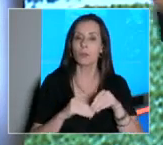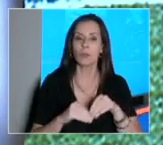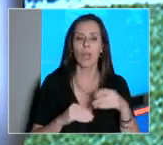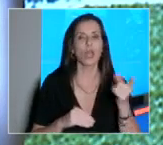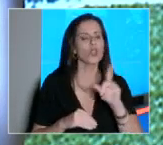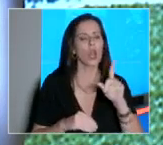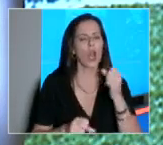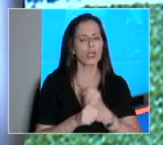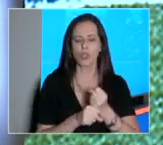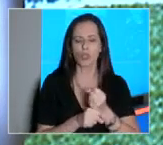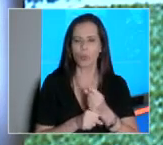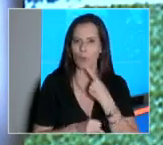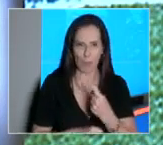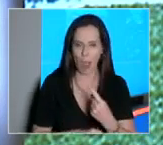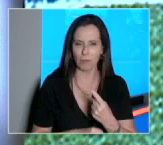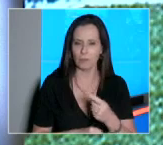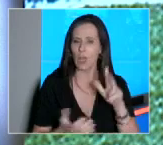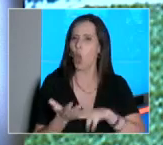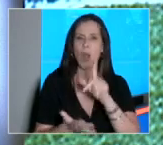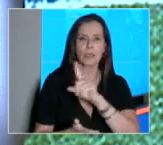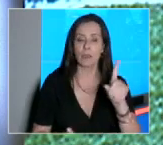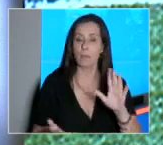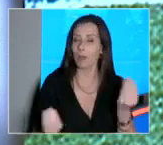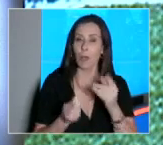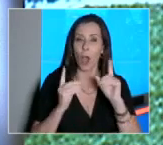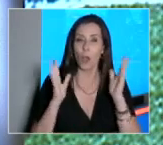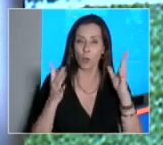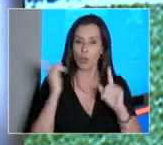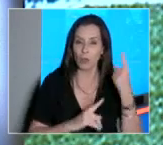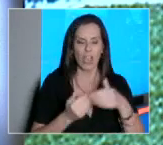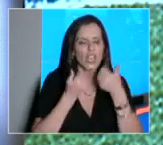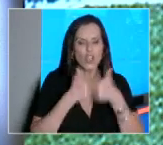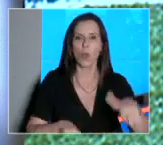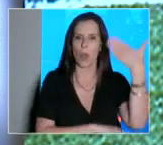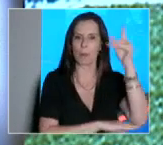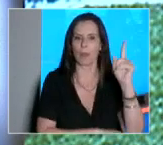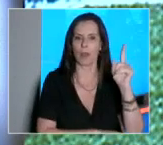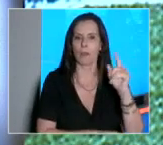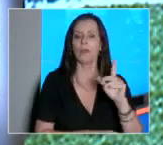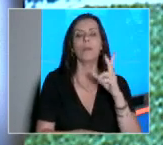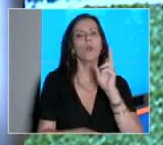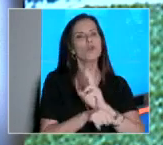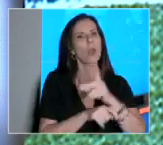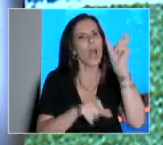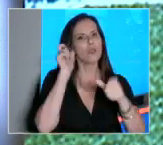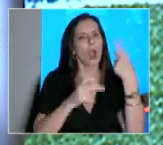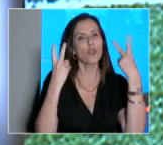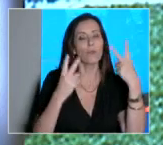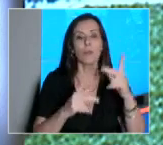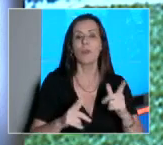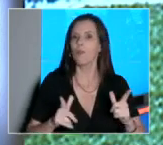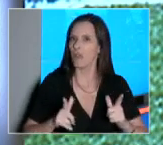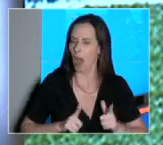אי הצדק הכפול ואמר, אי הצדק של האירועים המחרידים, כישלון המדינה בהגנה על יקיריהם